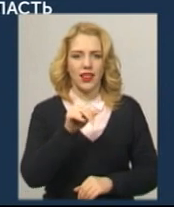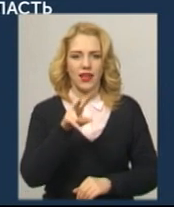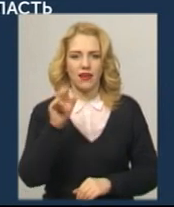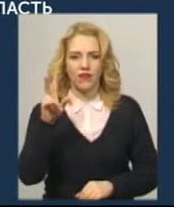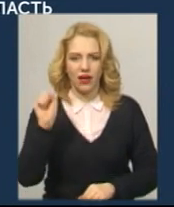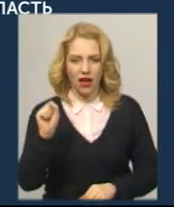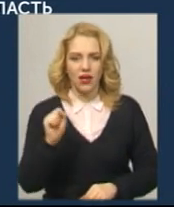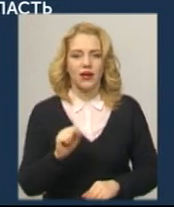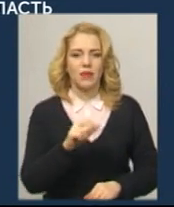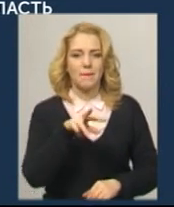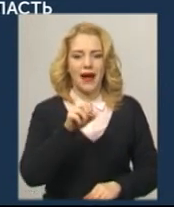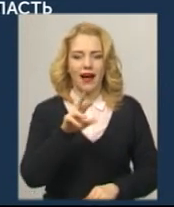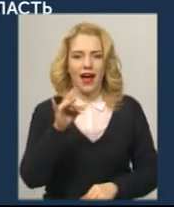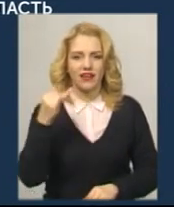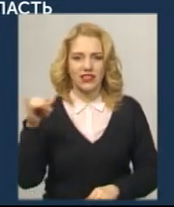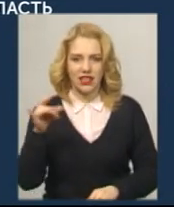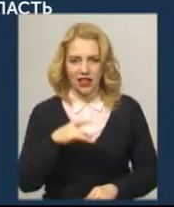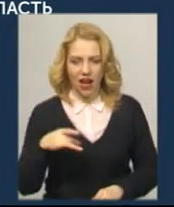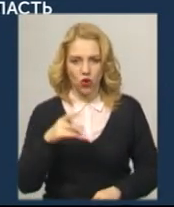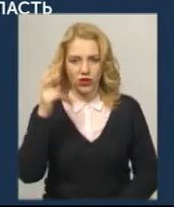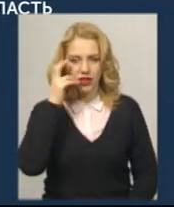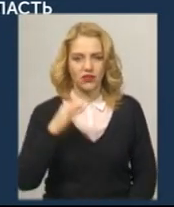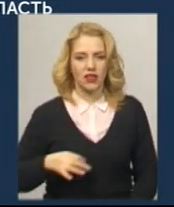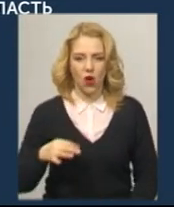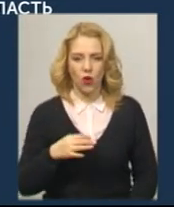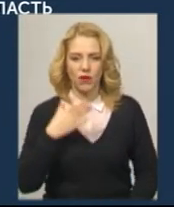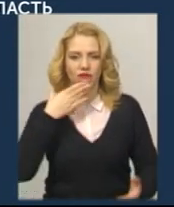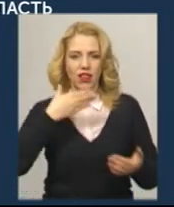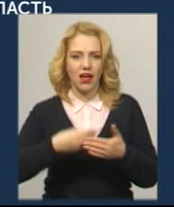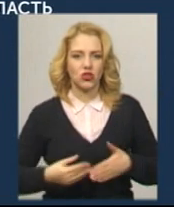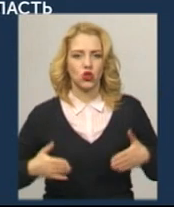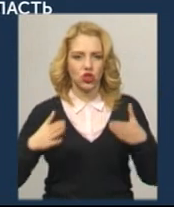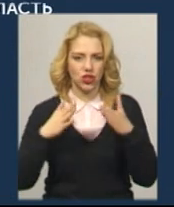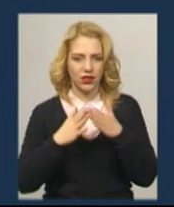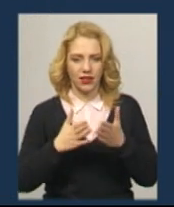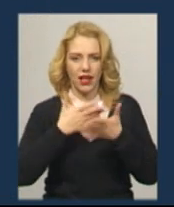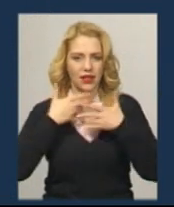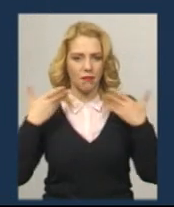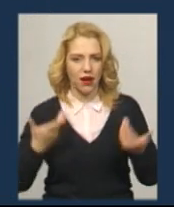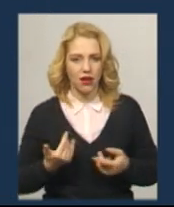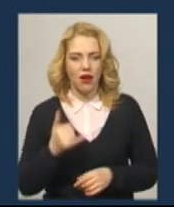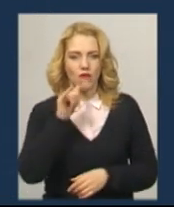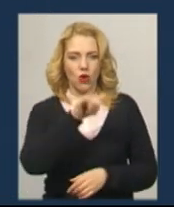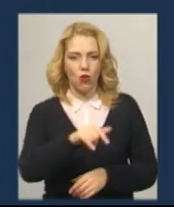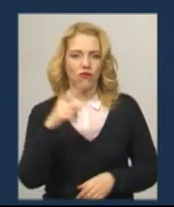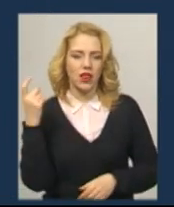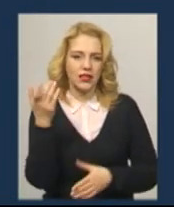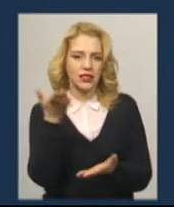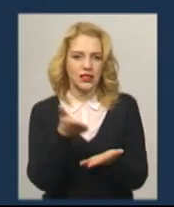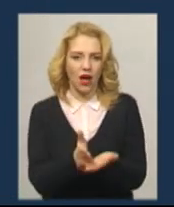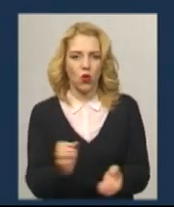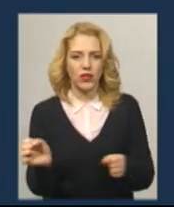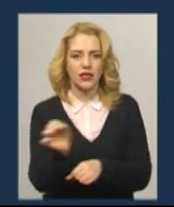району Київської області. Власного житла майбутній очільник обласного департаменту охорони здоров'я немає. У його власності знаходиться